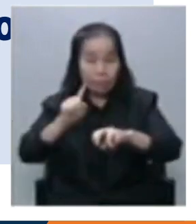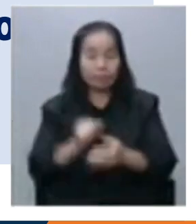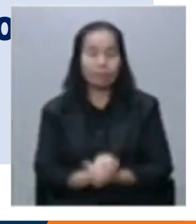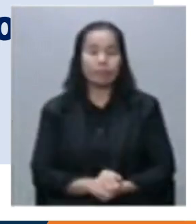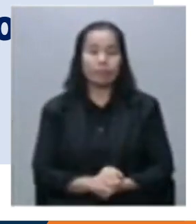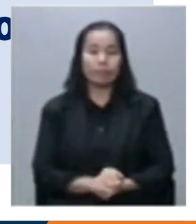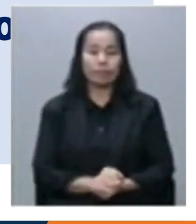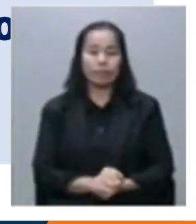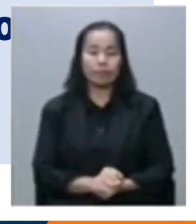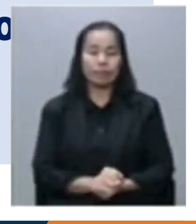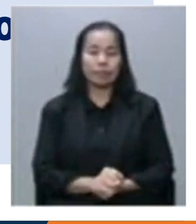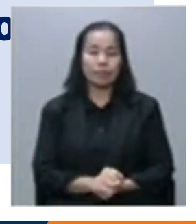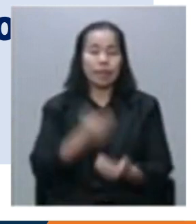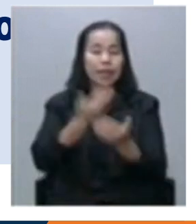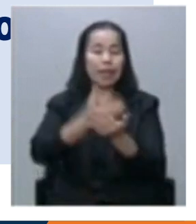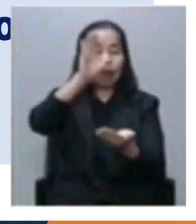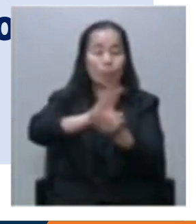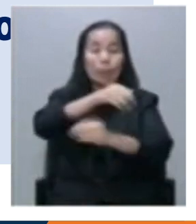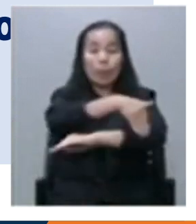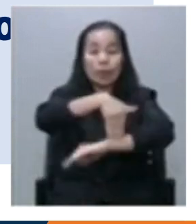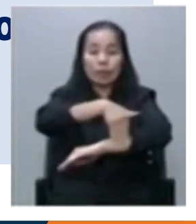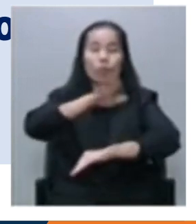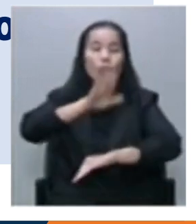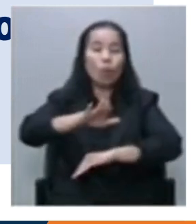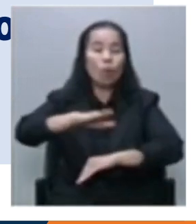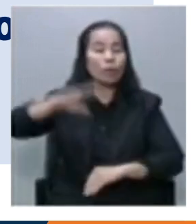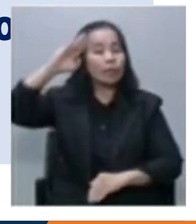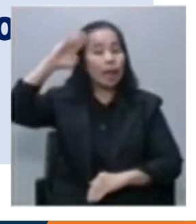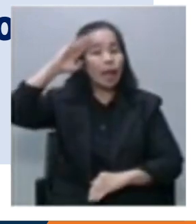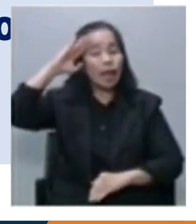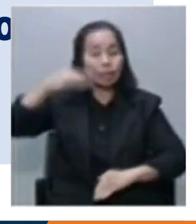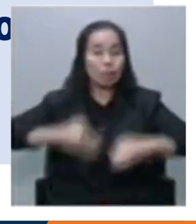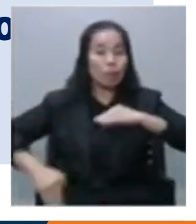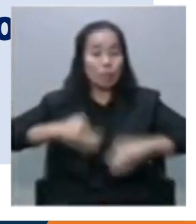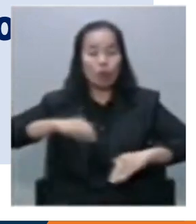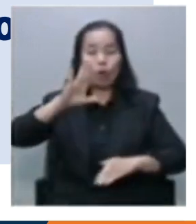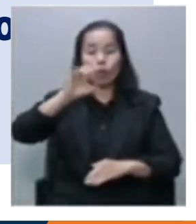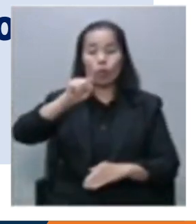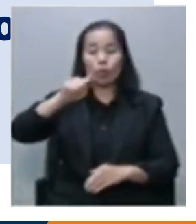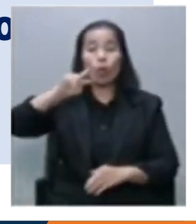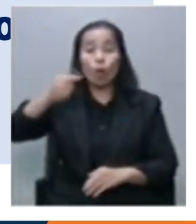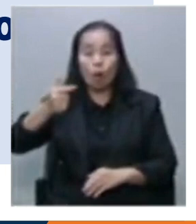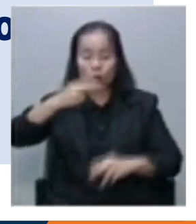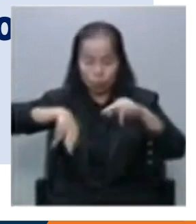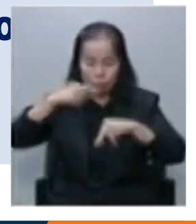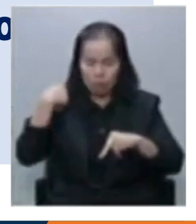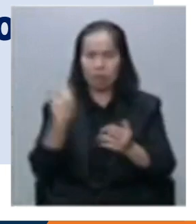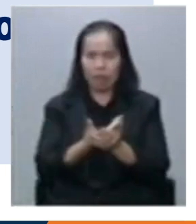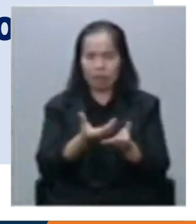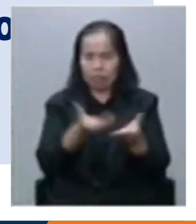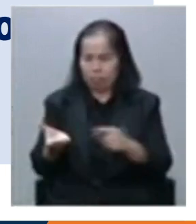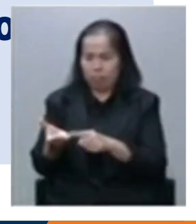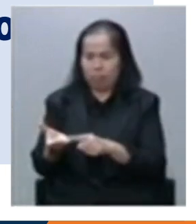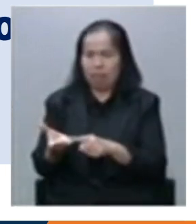ไปดูในงบการเงินของกองทัพบกนะครับโดยสตงเนี่ยเราจะพบครับว่าเงินนอกงบประมาณ